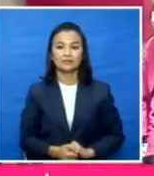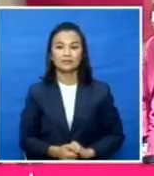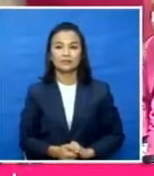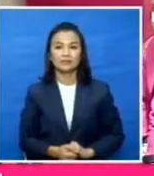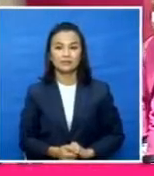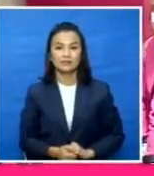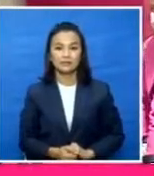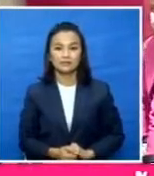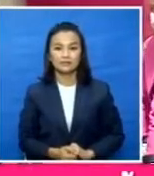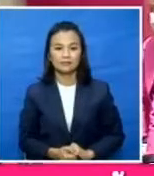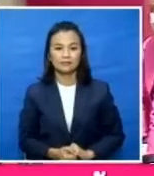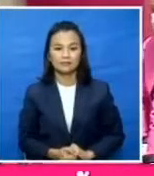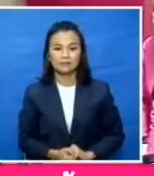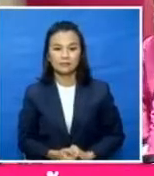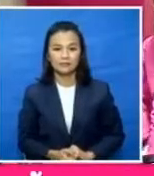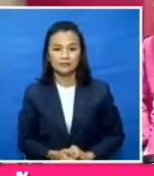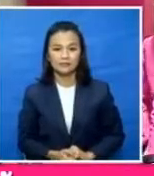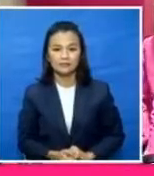4898